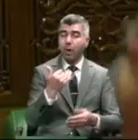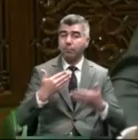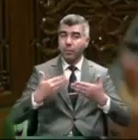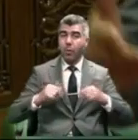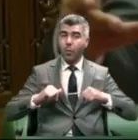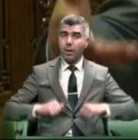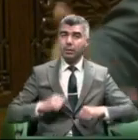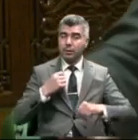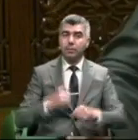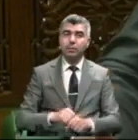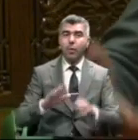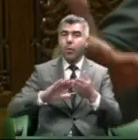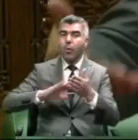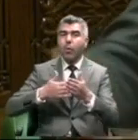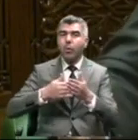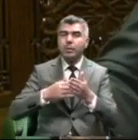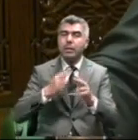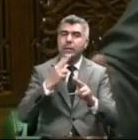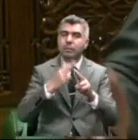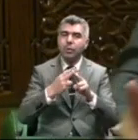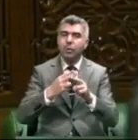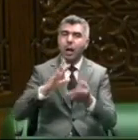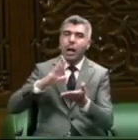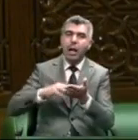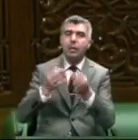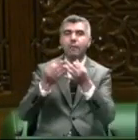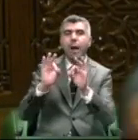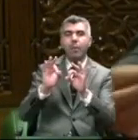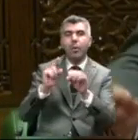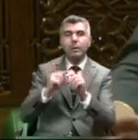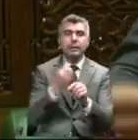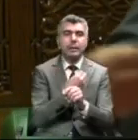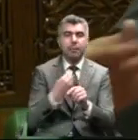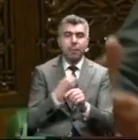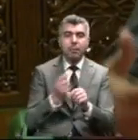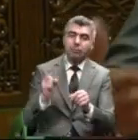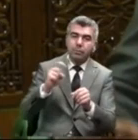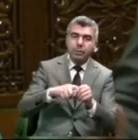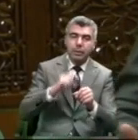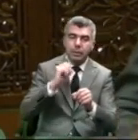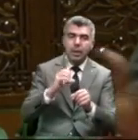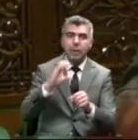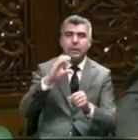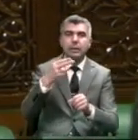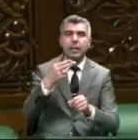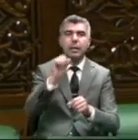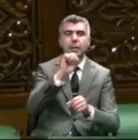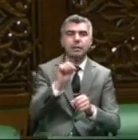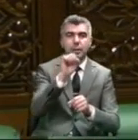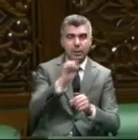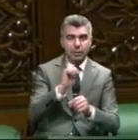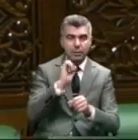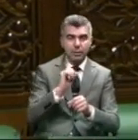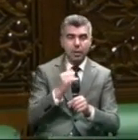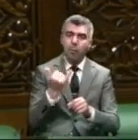كانوا كانوا مسجلين في الراميد ودابا ما بقاش رميد ولا مخارطين على الاقل الحكومه تنطلبوا